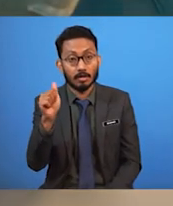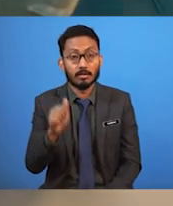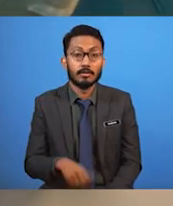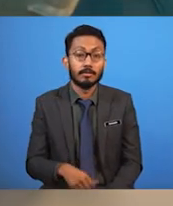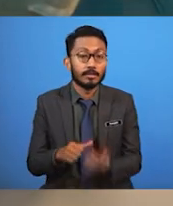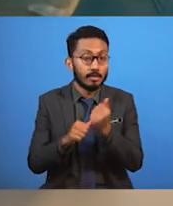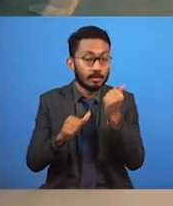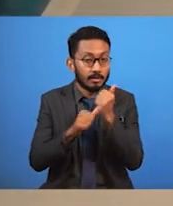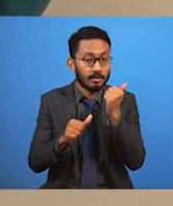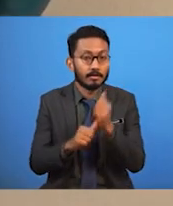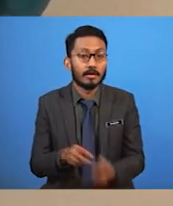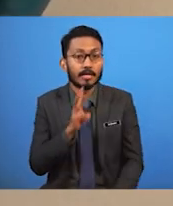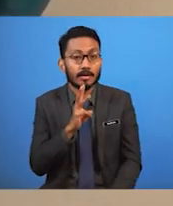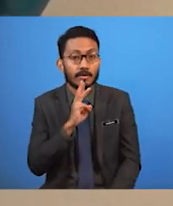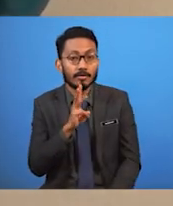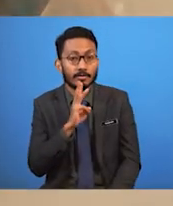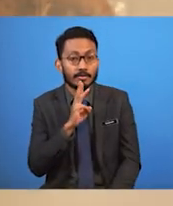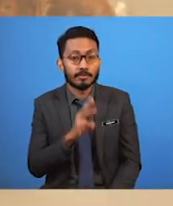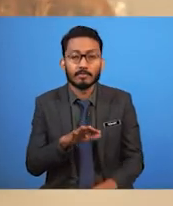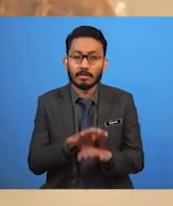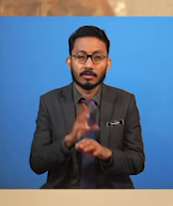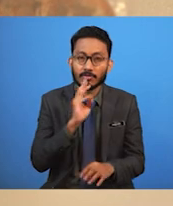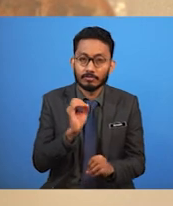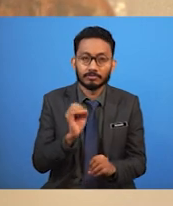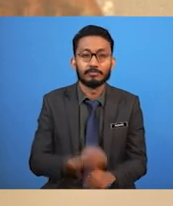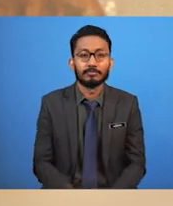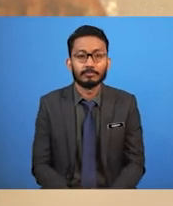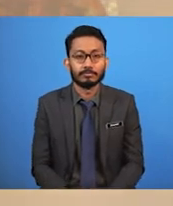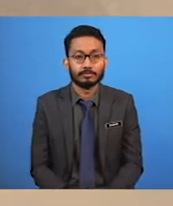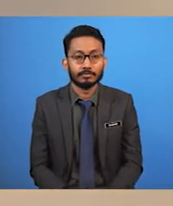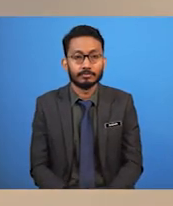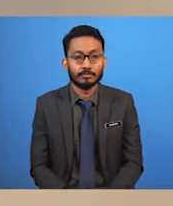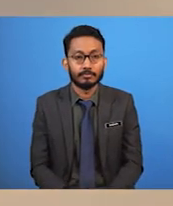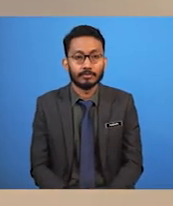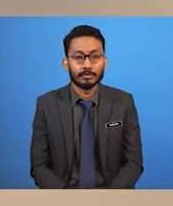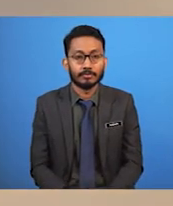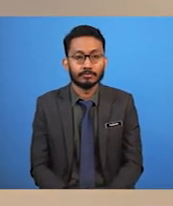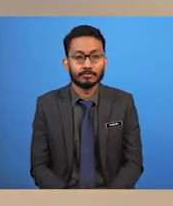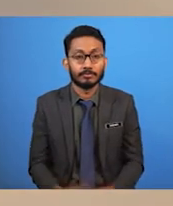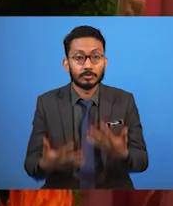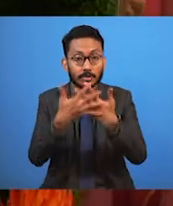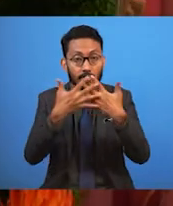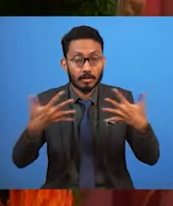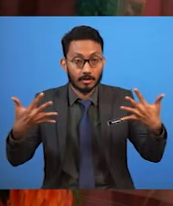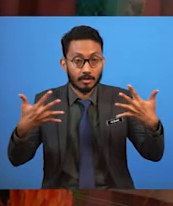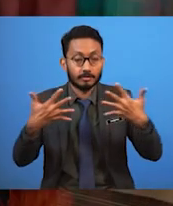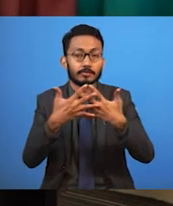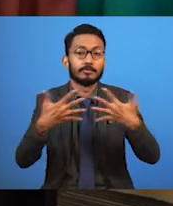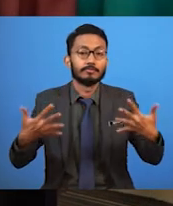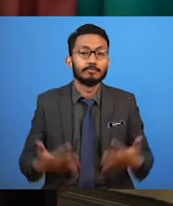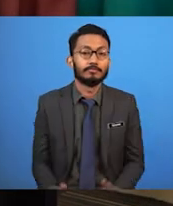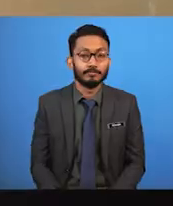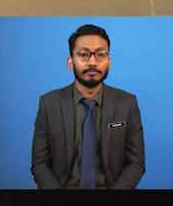tanpa klorin, air hijau, induk pemula Moina species dan jaring penuaian.